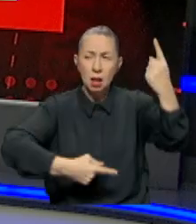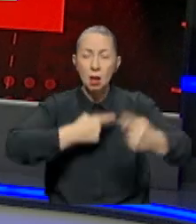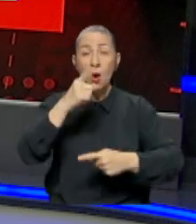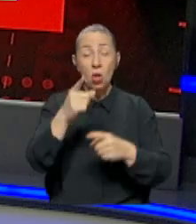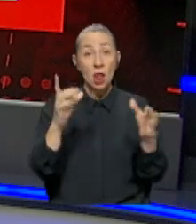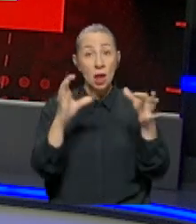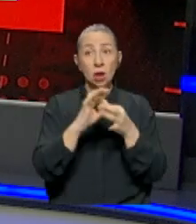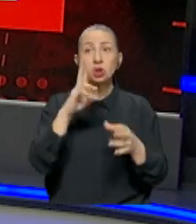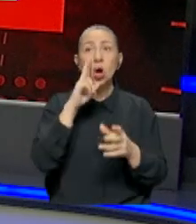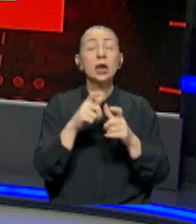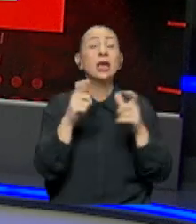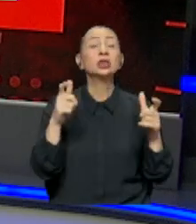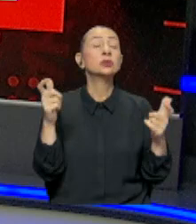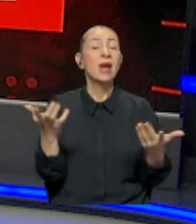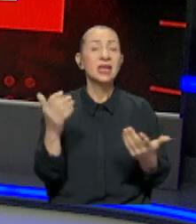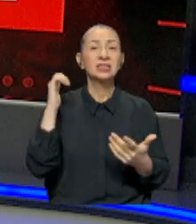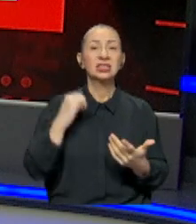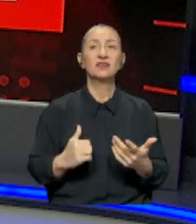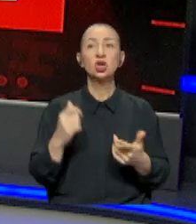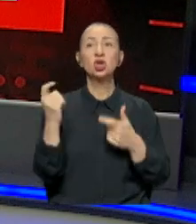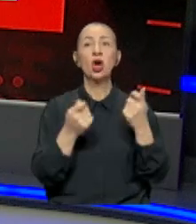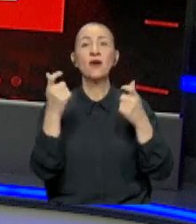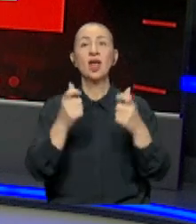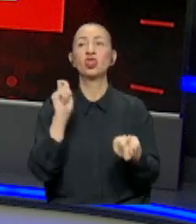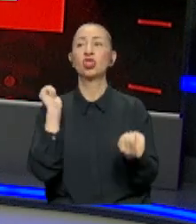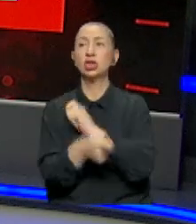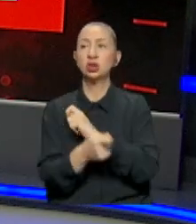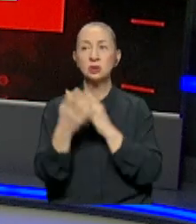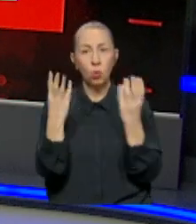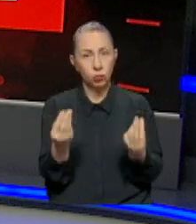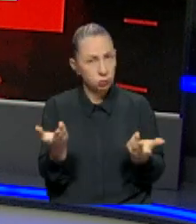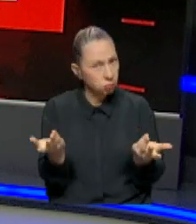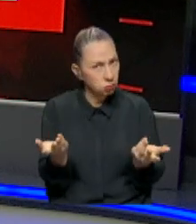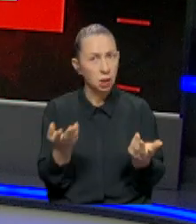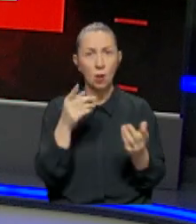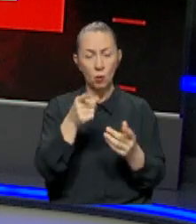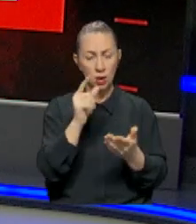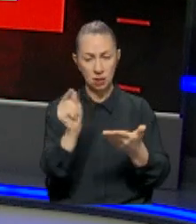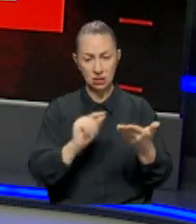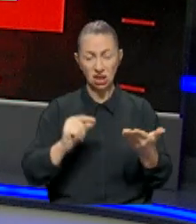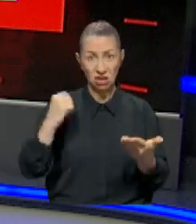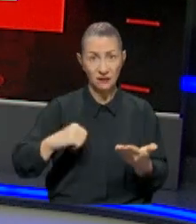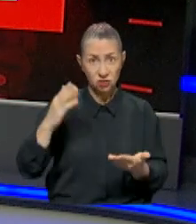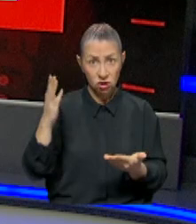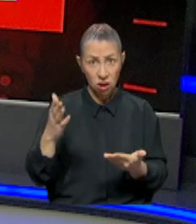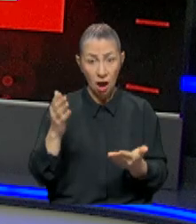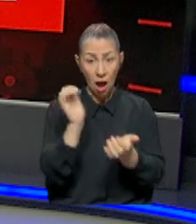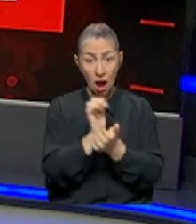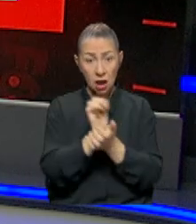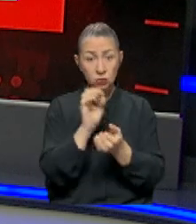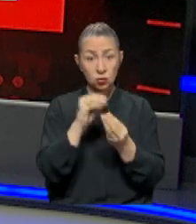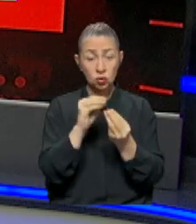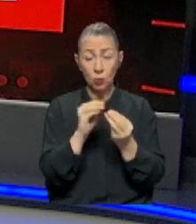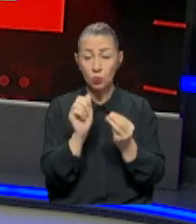olaya ilişkin son gelişme ise savcının görev yerinin değiştirilmesi oldu. İddianameyi hazırlayan savcı Aile